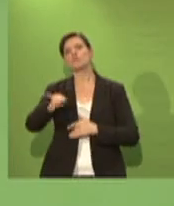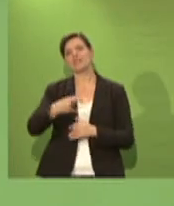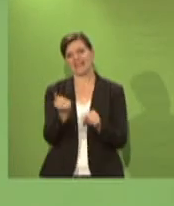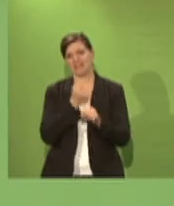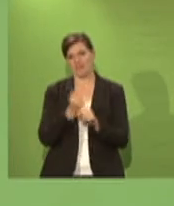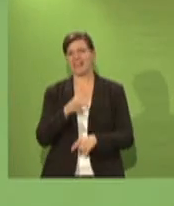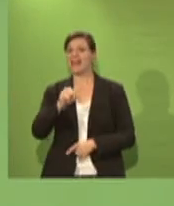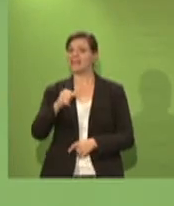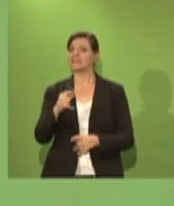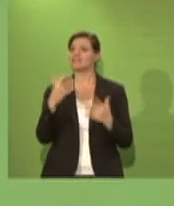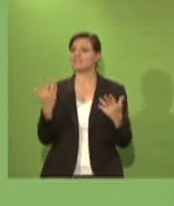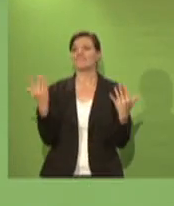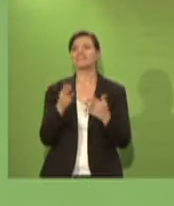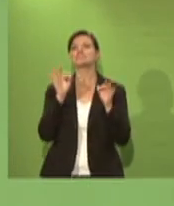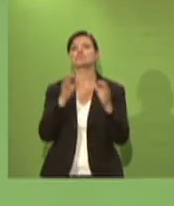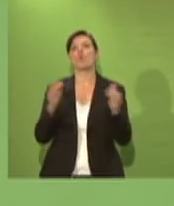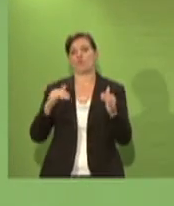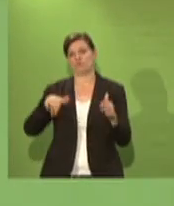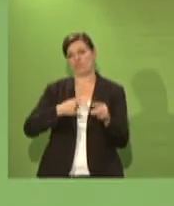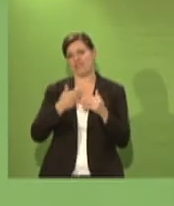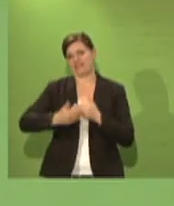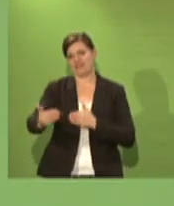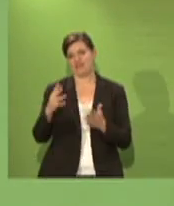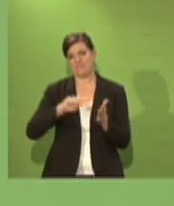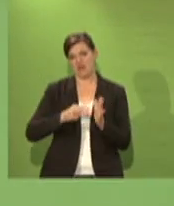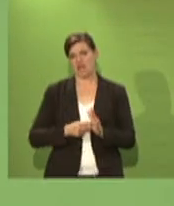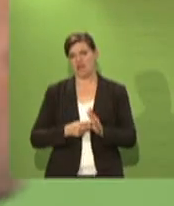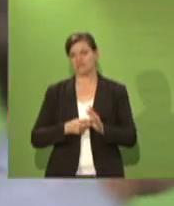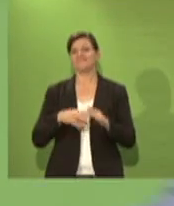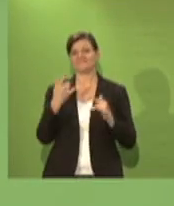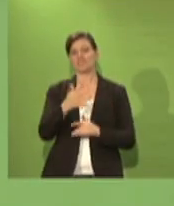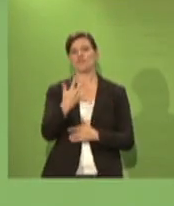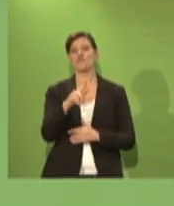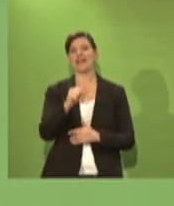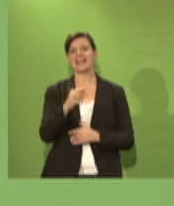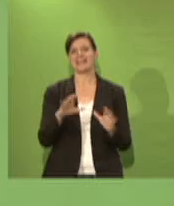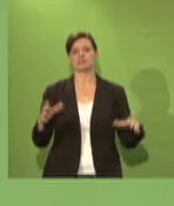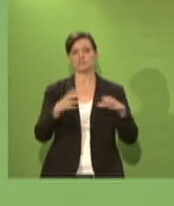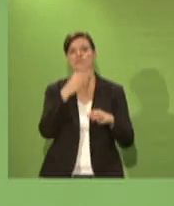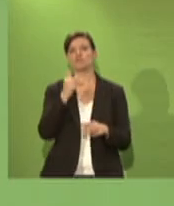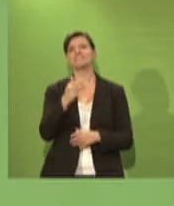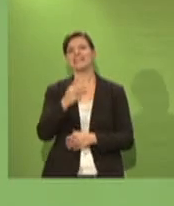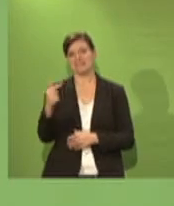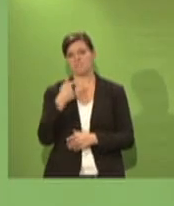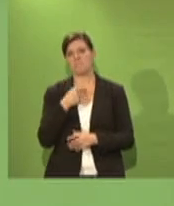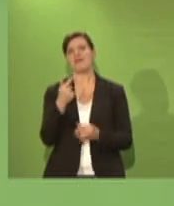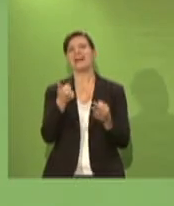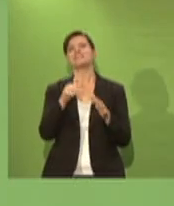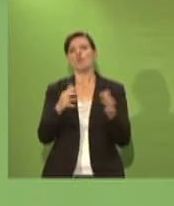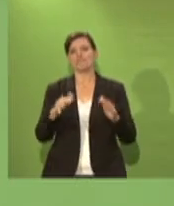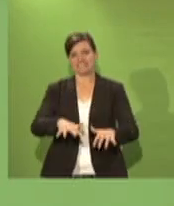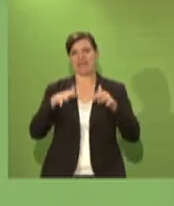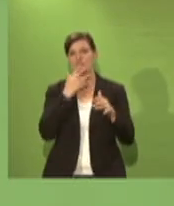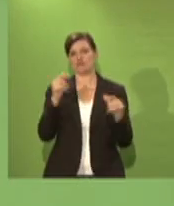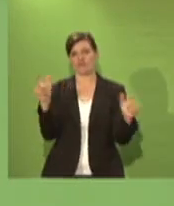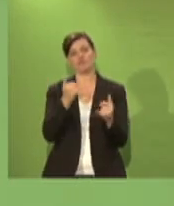LAGen große Projekte vorhaben, wie jetzt zum Beispiel 5 LAGen zusammen eine große Tagung über TTIP veranstalten, wie man sowas dann auch